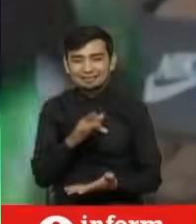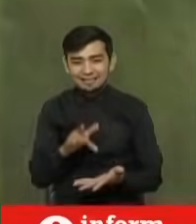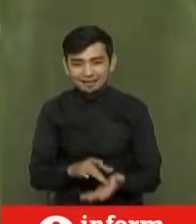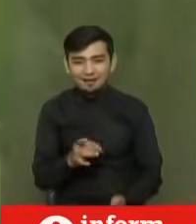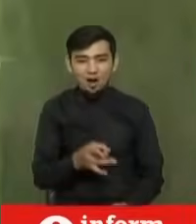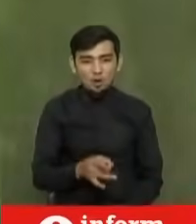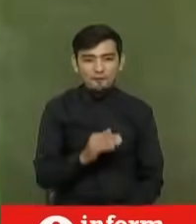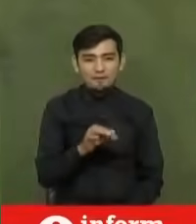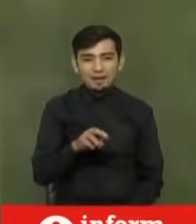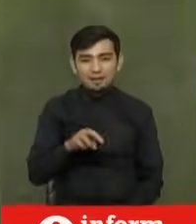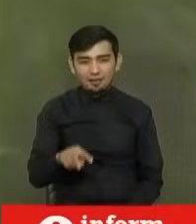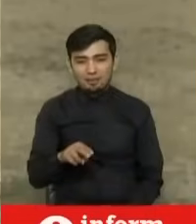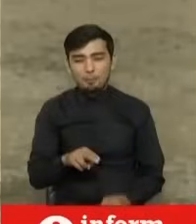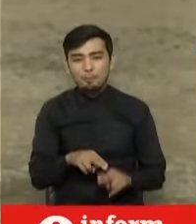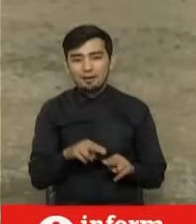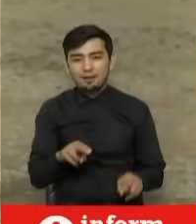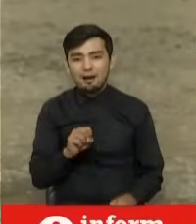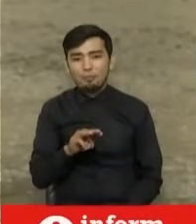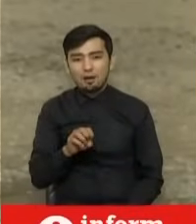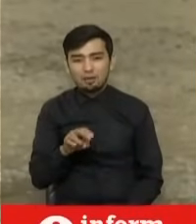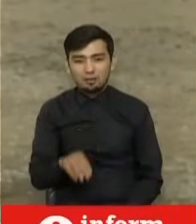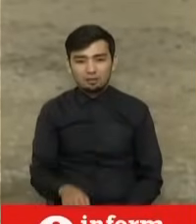филиала партии Анат